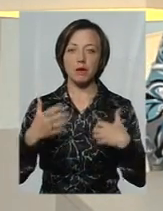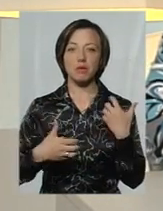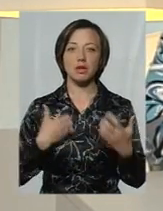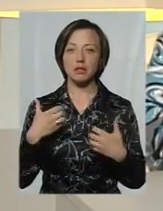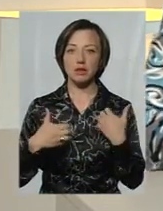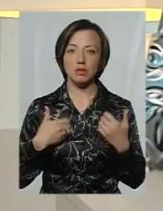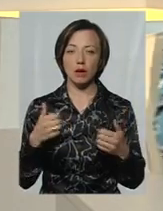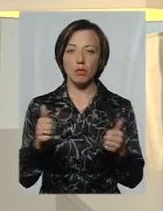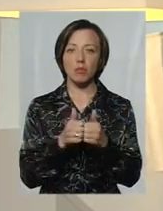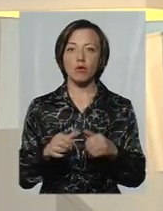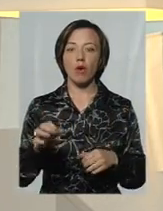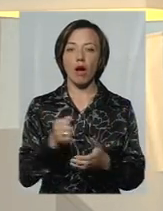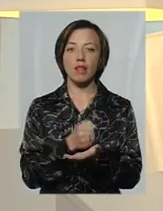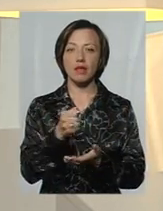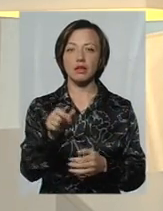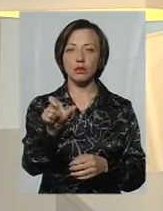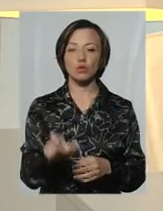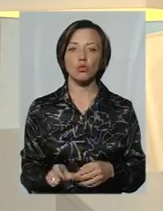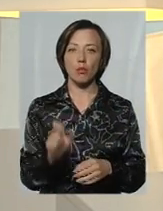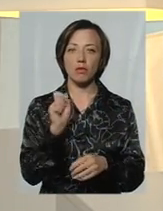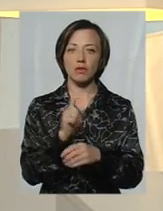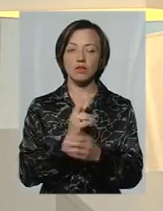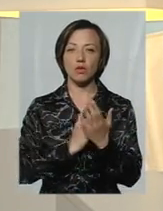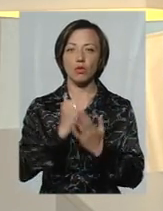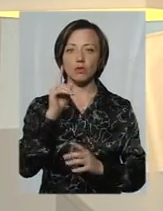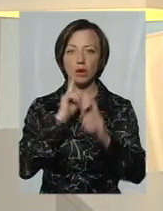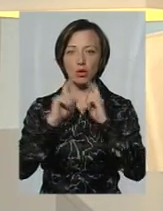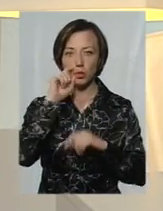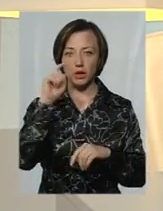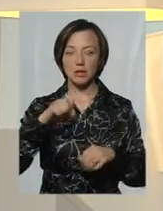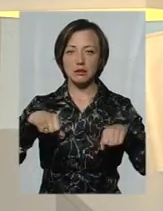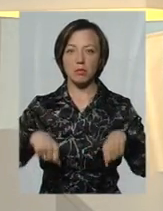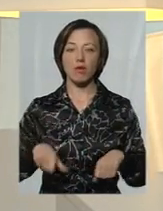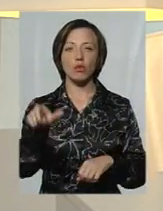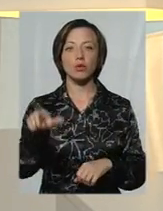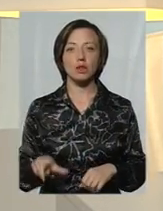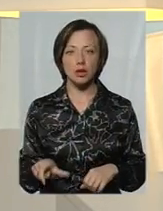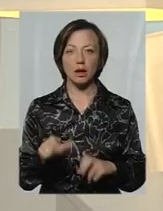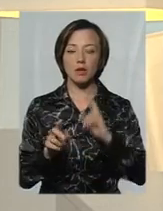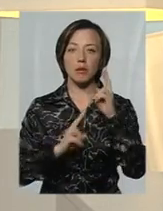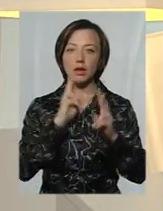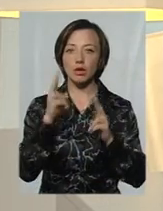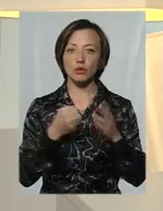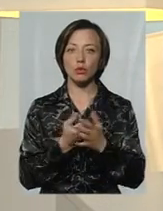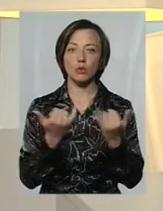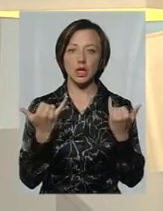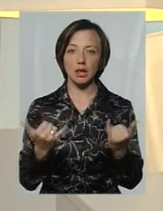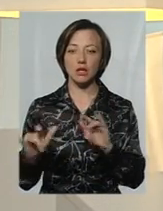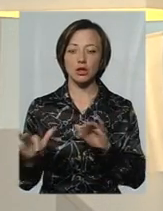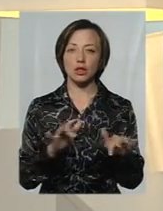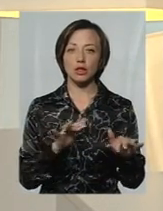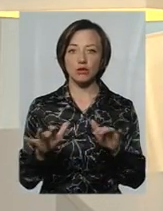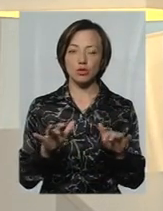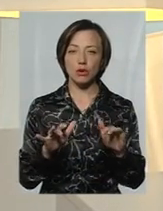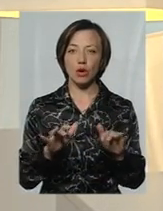пристрасті довкола кандидатури Уповноваженого Верховної Ради України з прав людини. Претензії до нині діючого